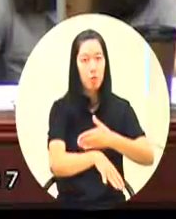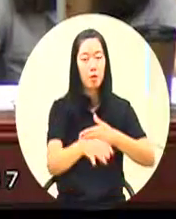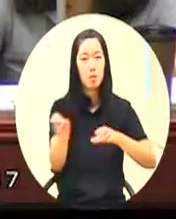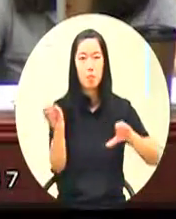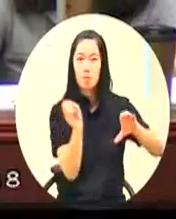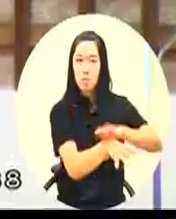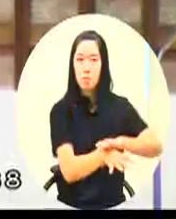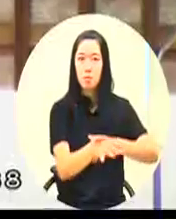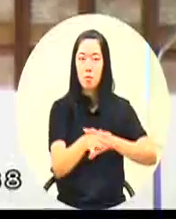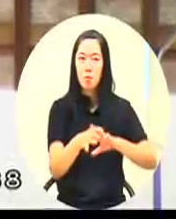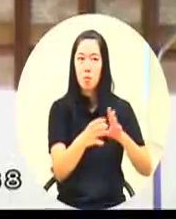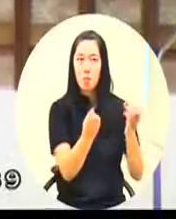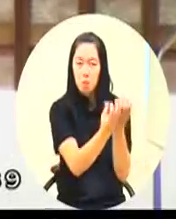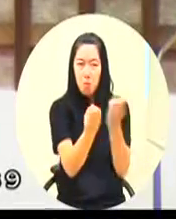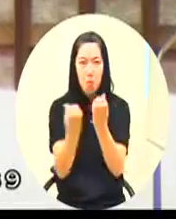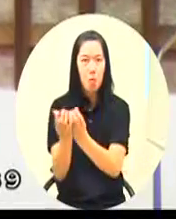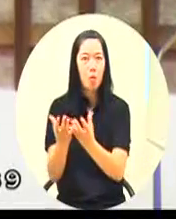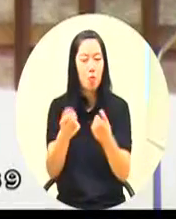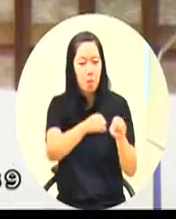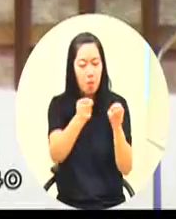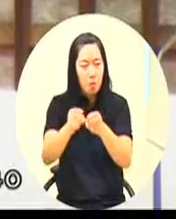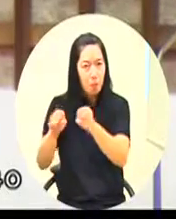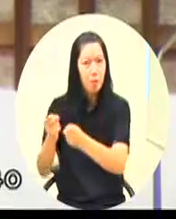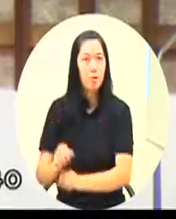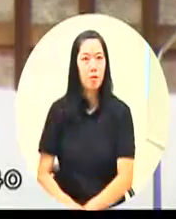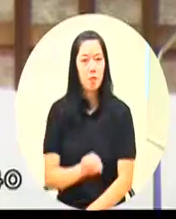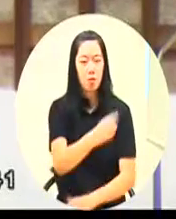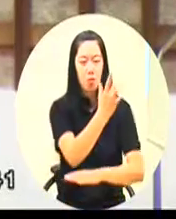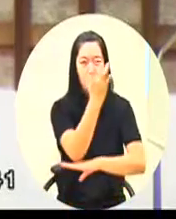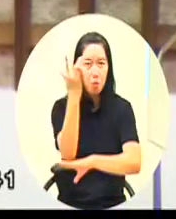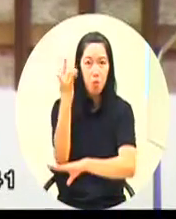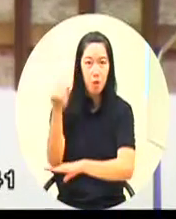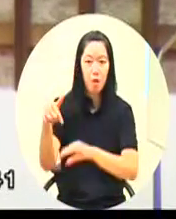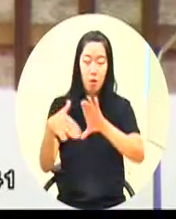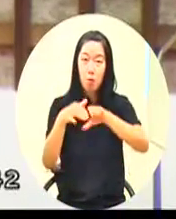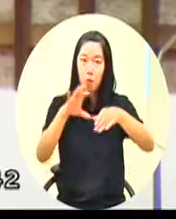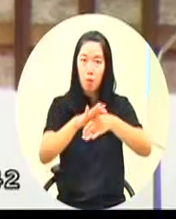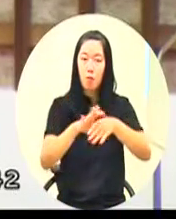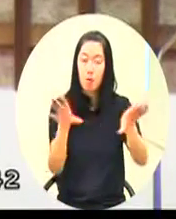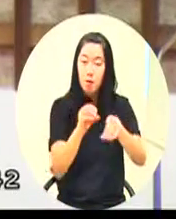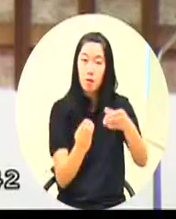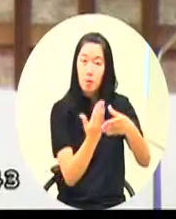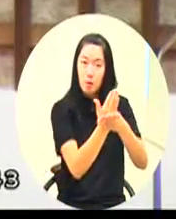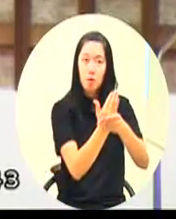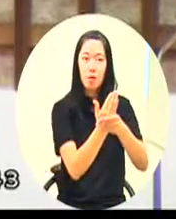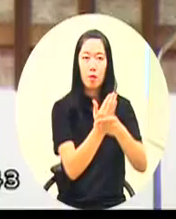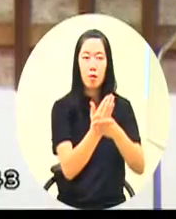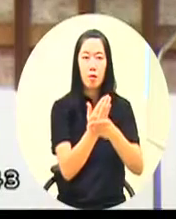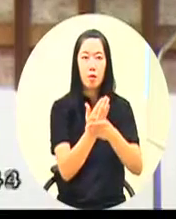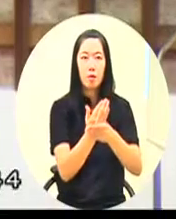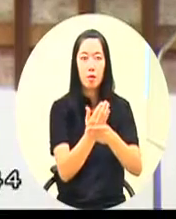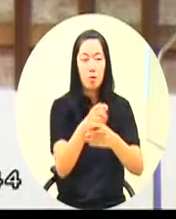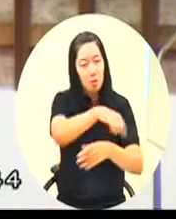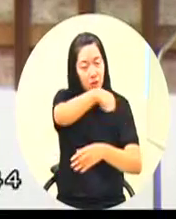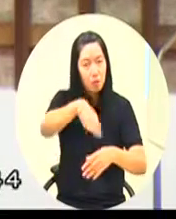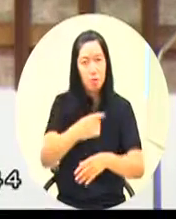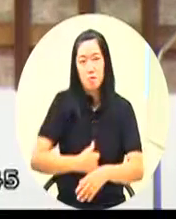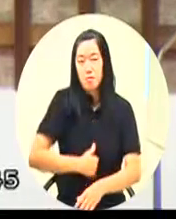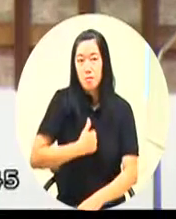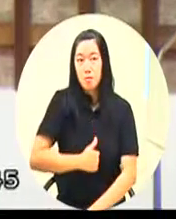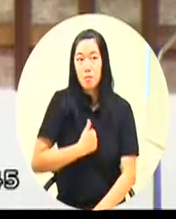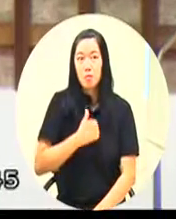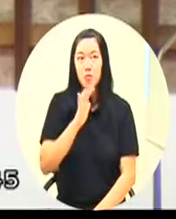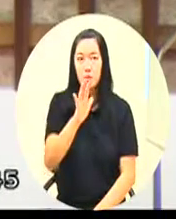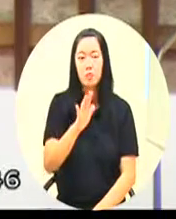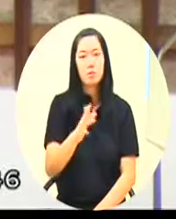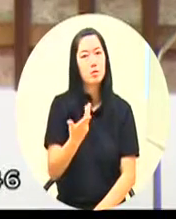个除了那个树木啊，其实来讲文化资产的一些啊，它是真正的很多都是